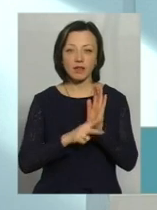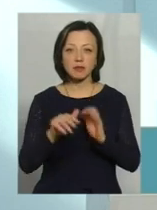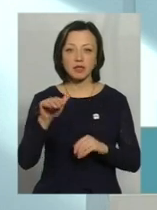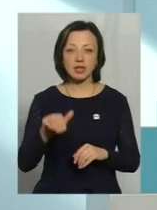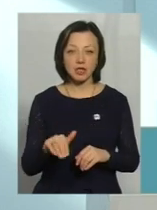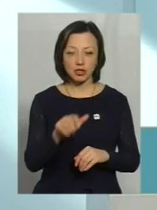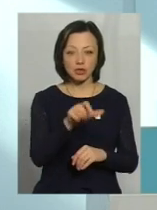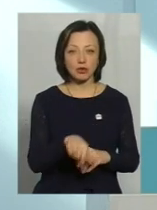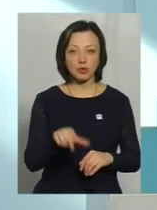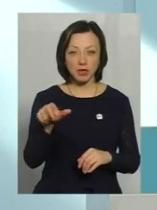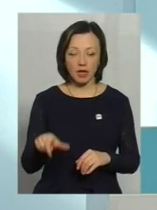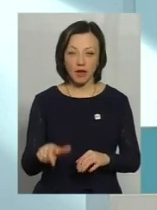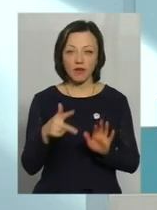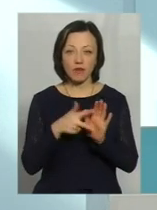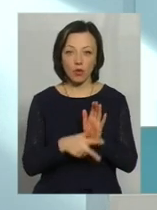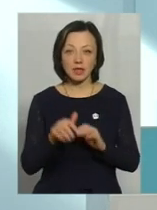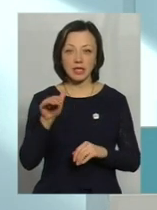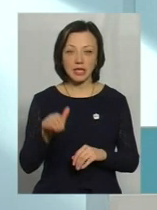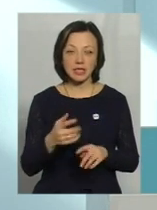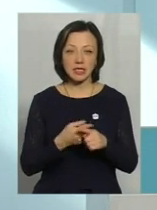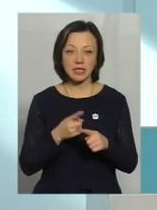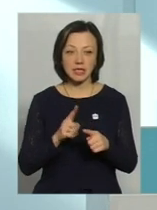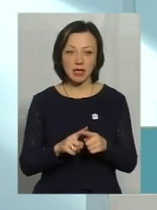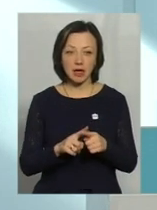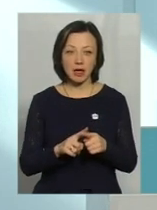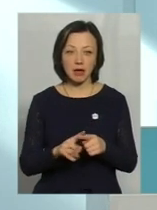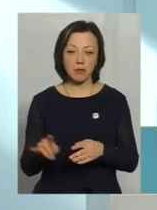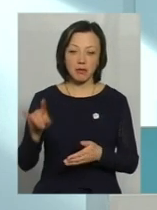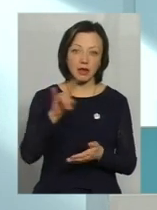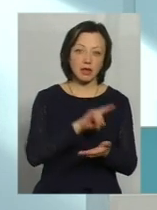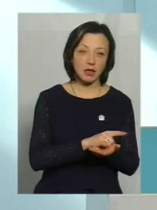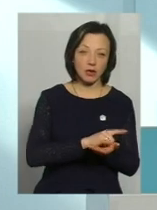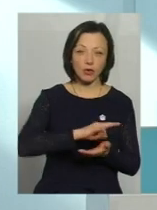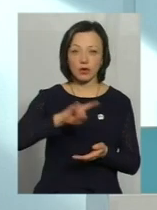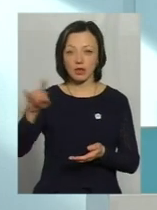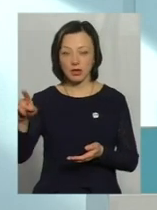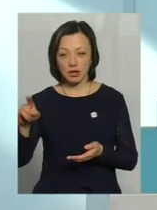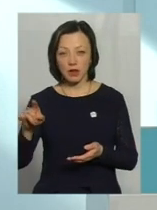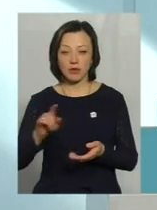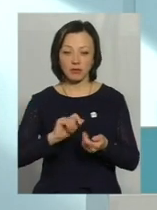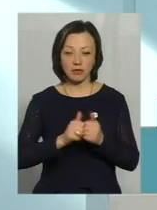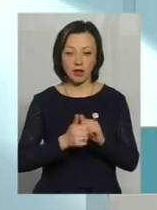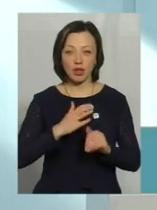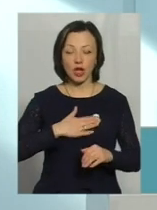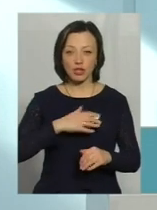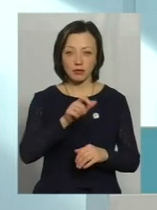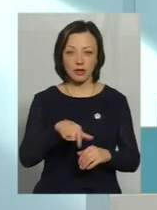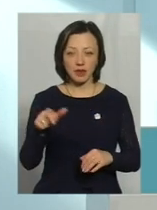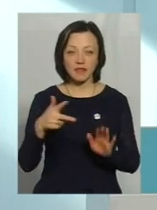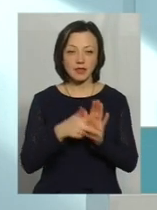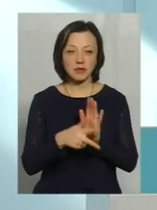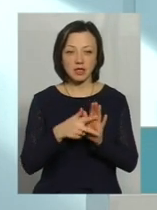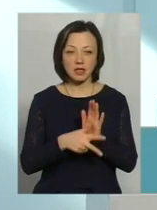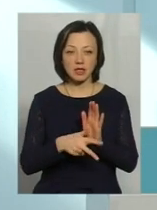тисяч мешканців. Тобто 80 тисяч – це прилетіло і улетіло, і вилетіло наших пасажирів. 80 тисяч